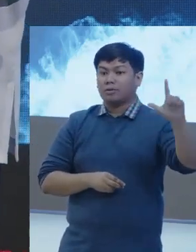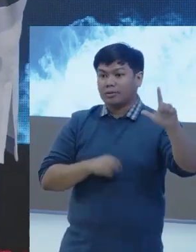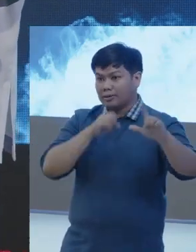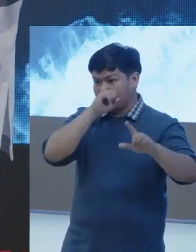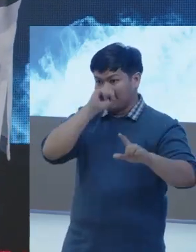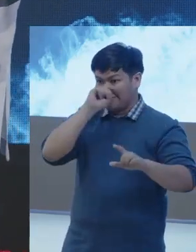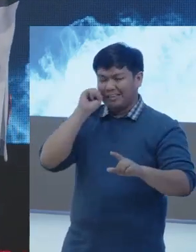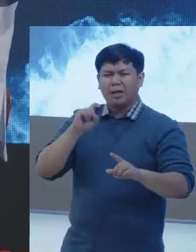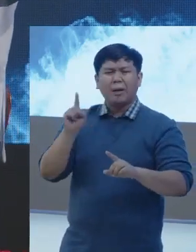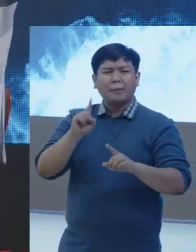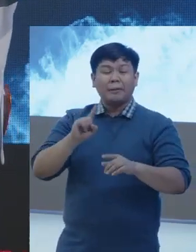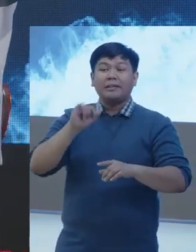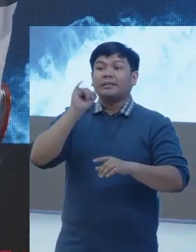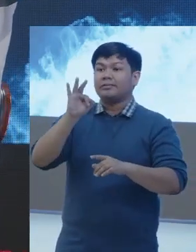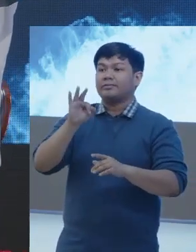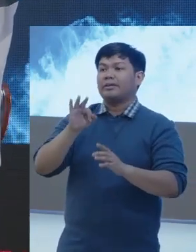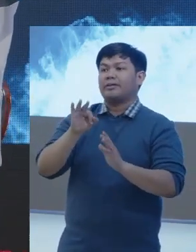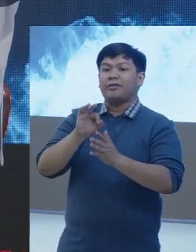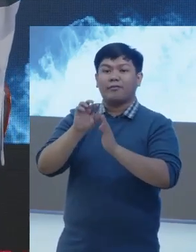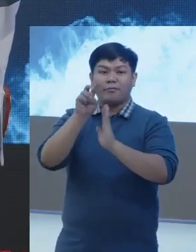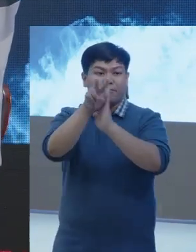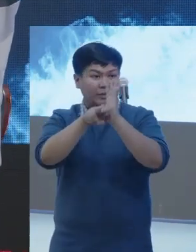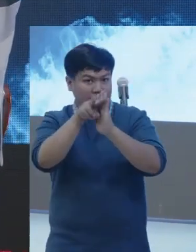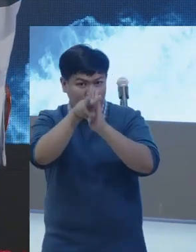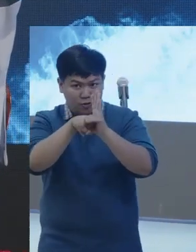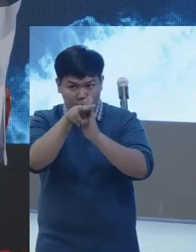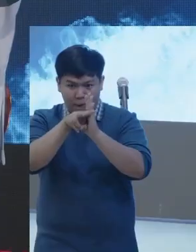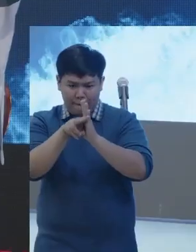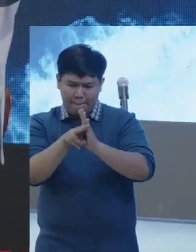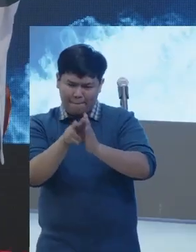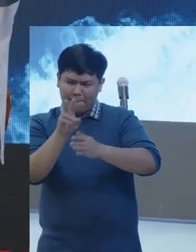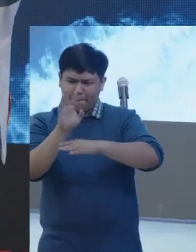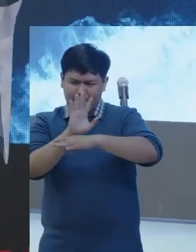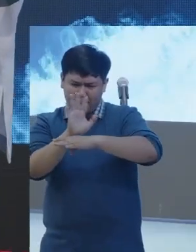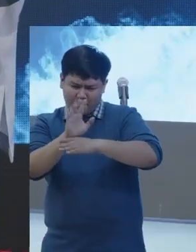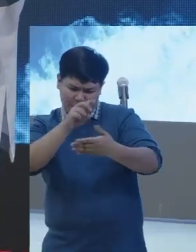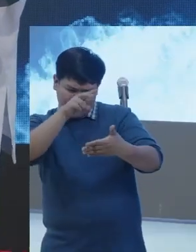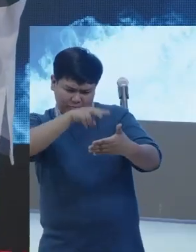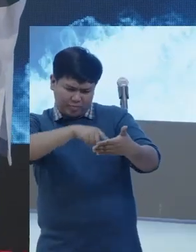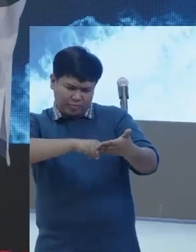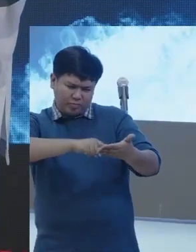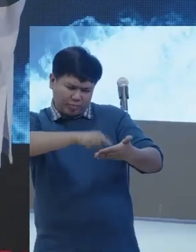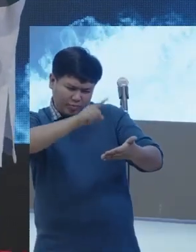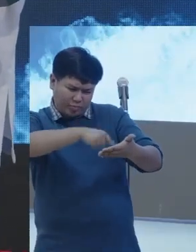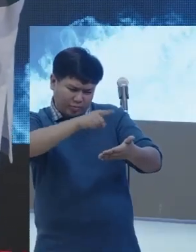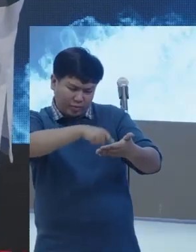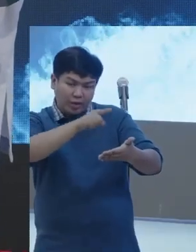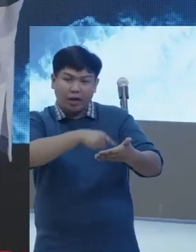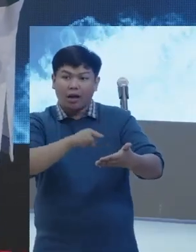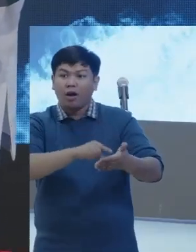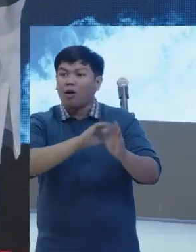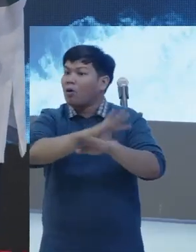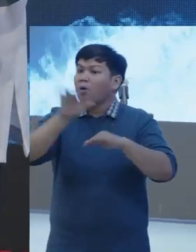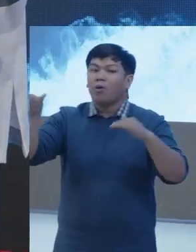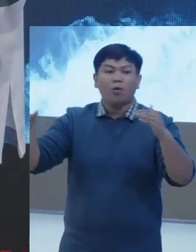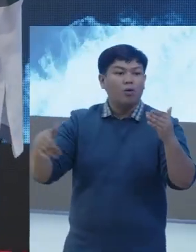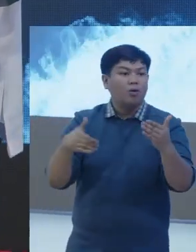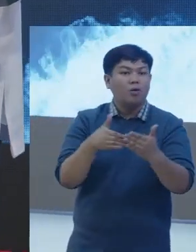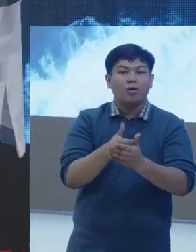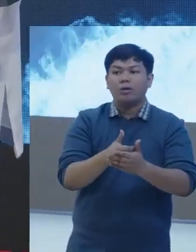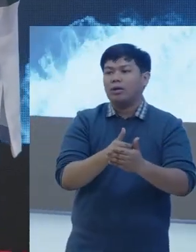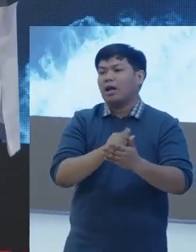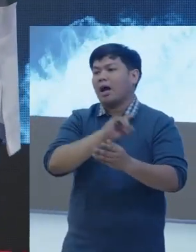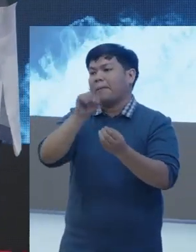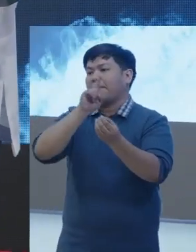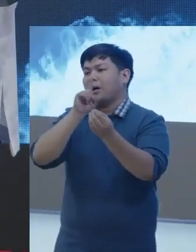nanonood ka ng Reels, no, sa TikTok o sa Instagram, no, tapos patuloy lang